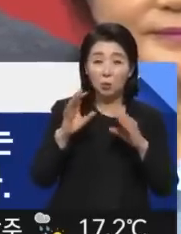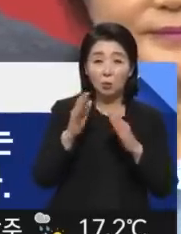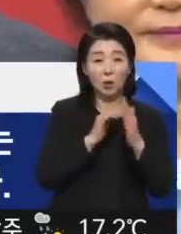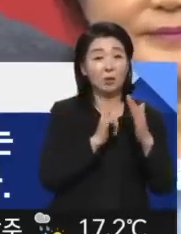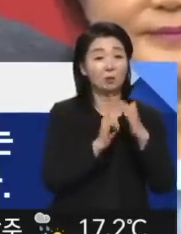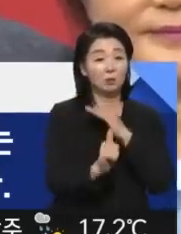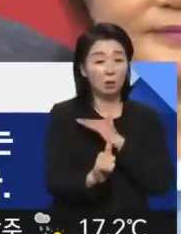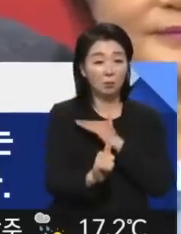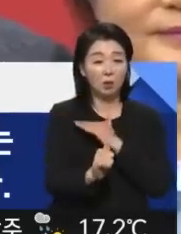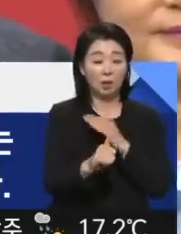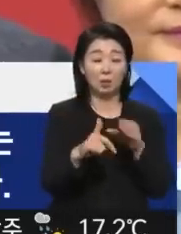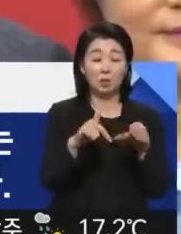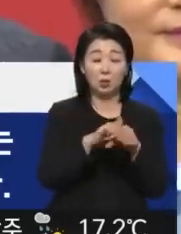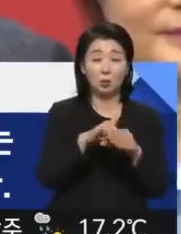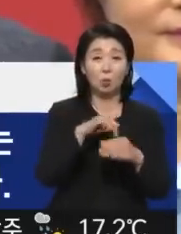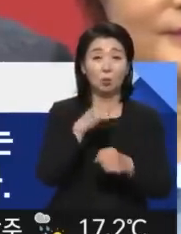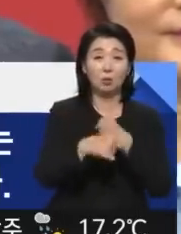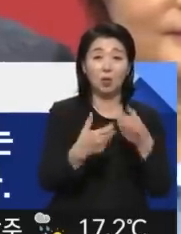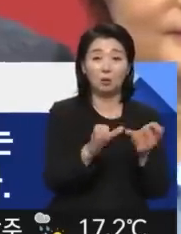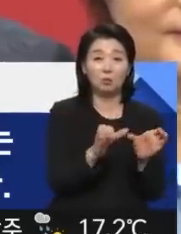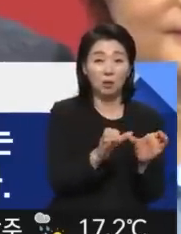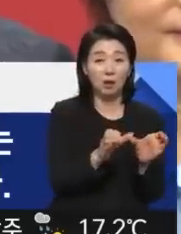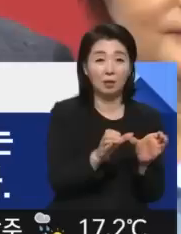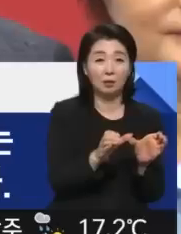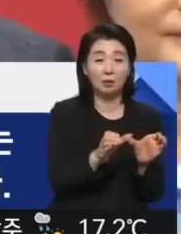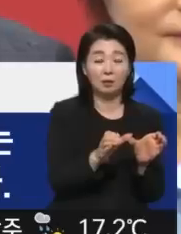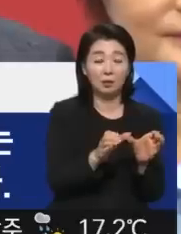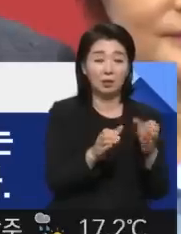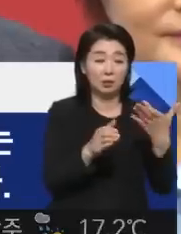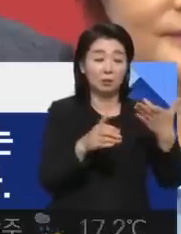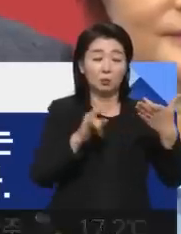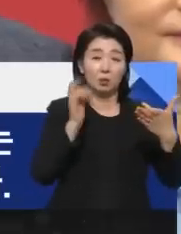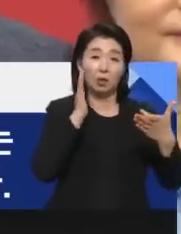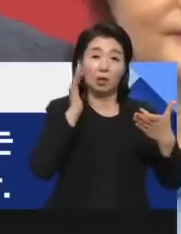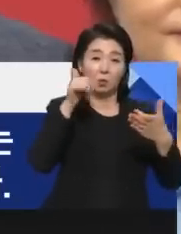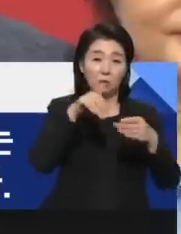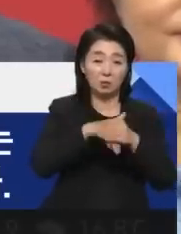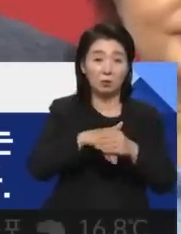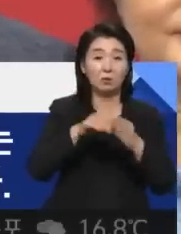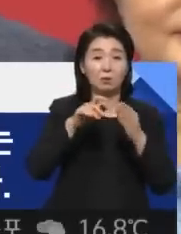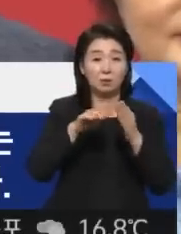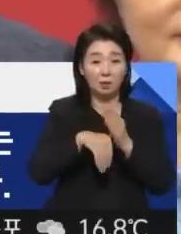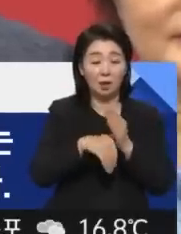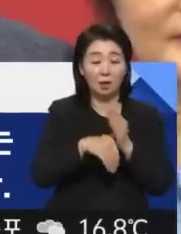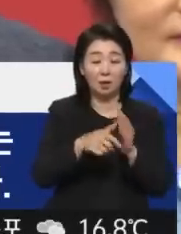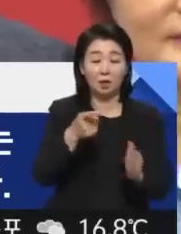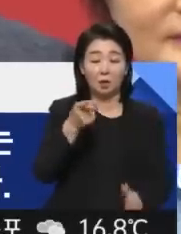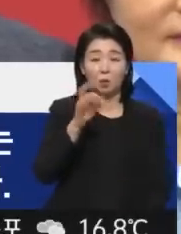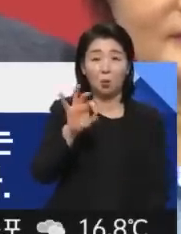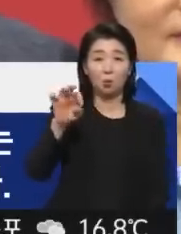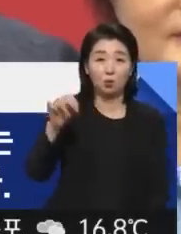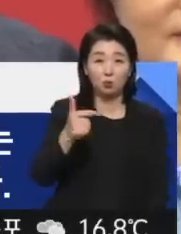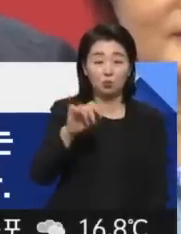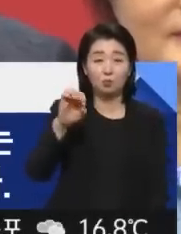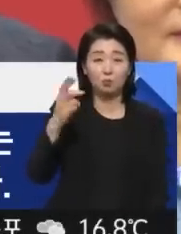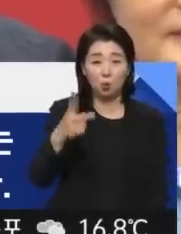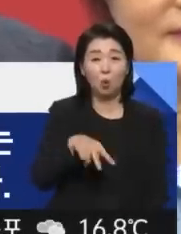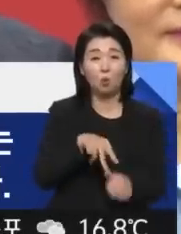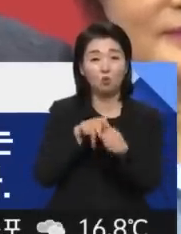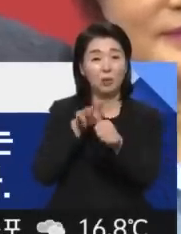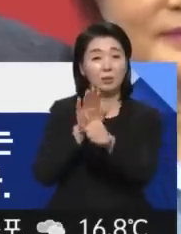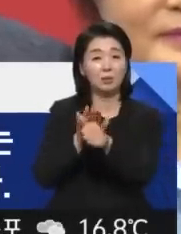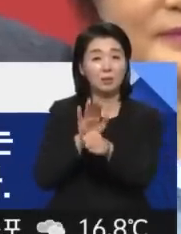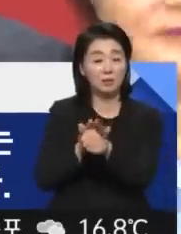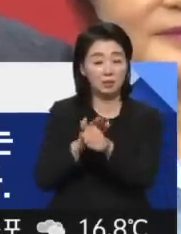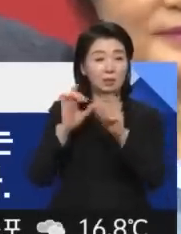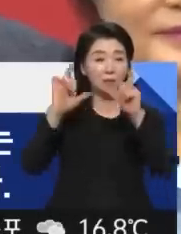대표하는 기독자유당은 19대 대통령 선거에서 홍준표 후보를